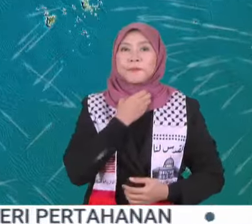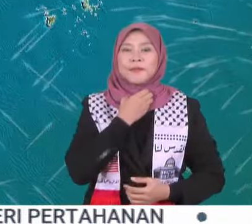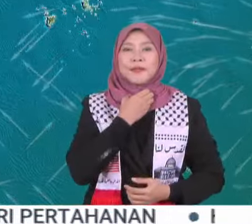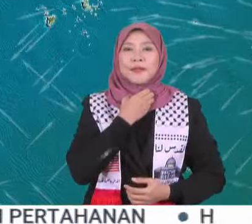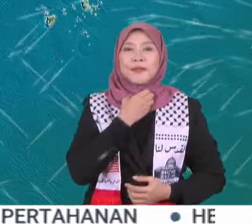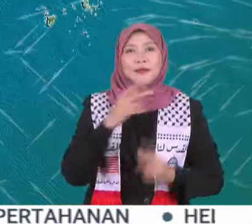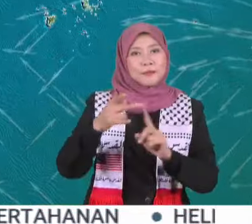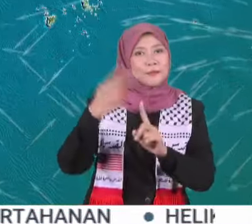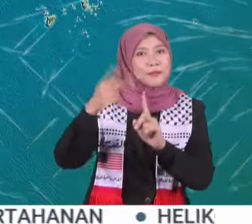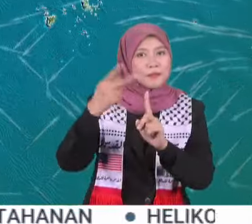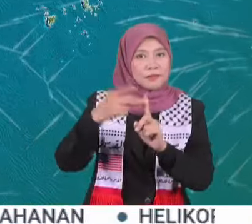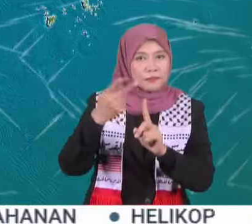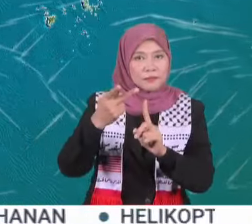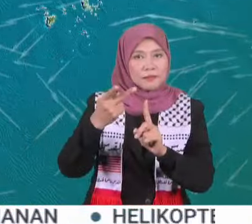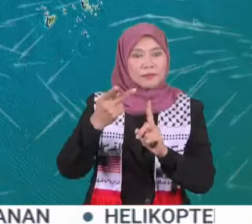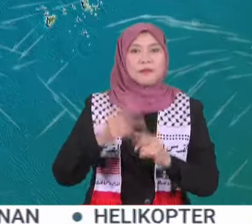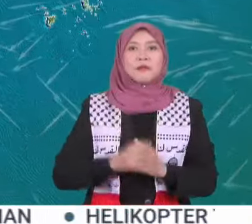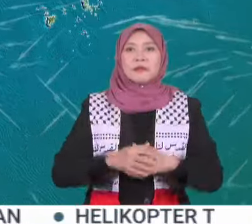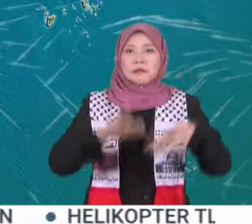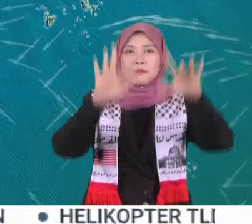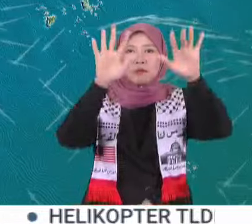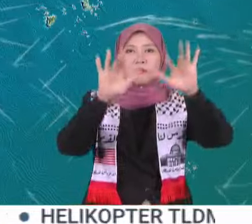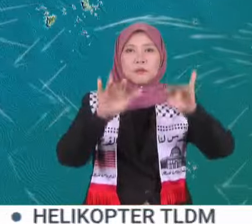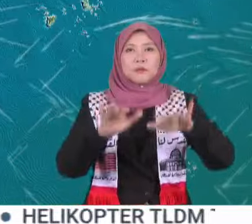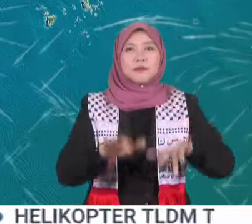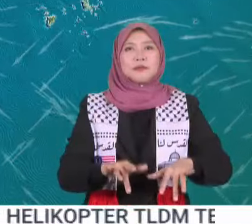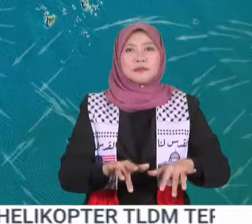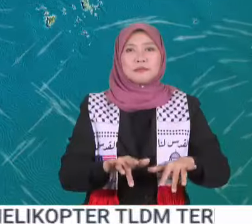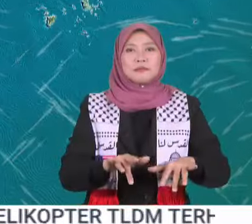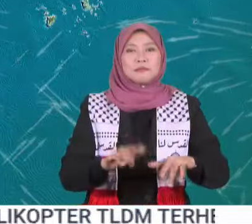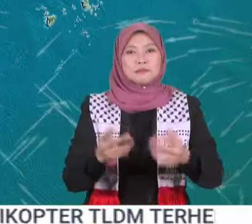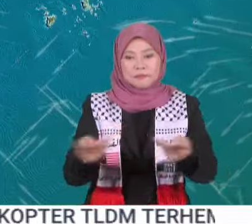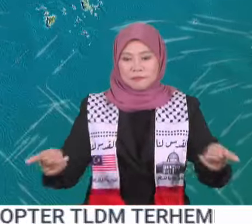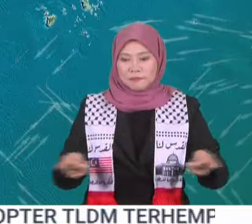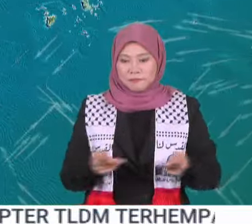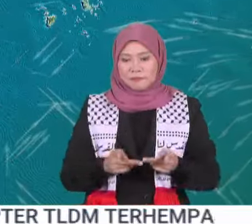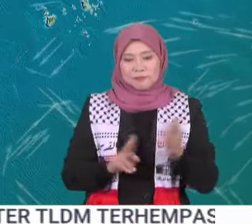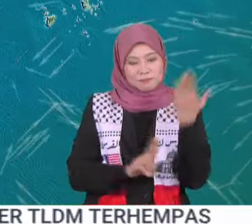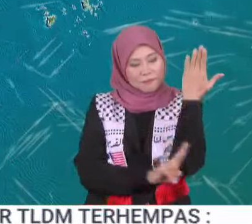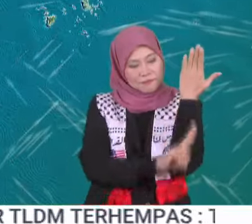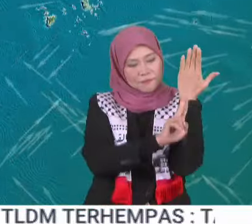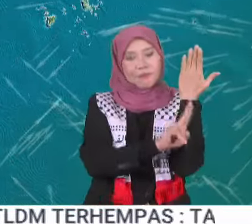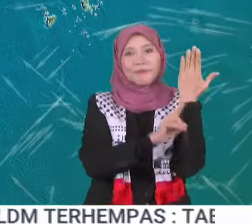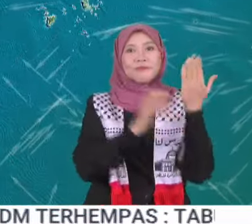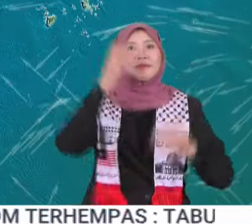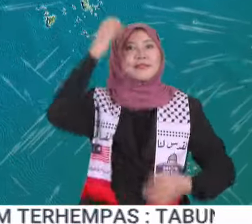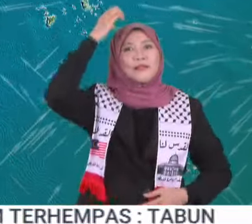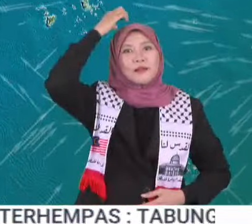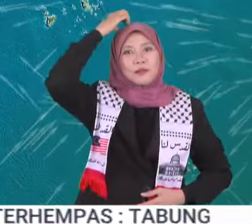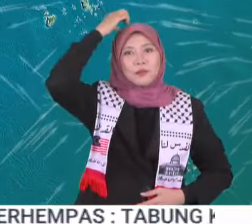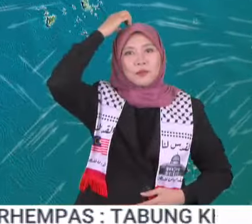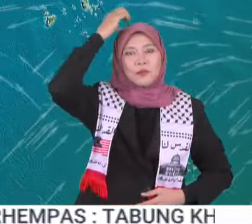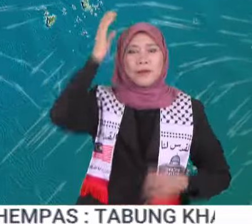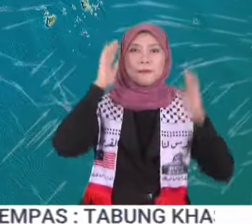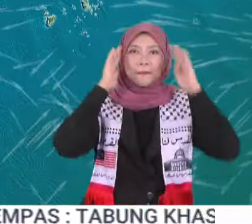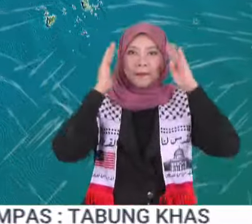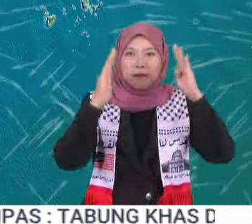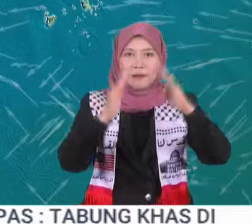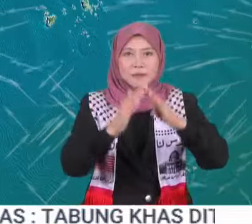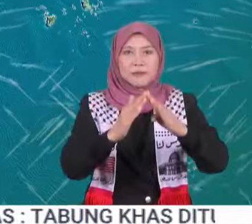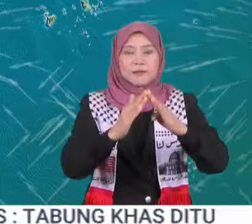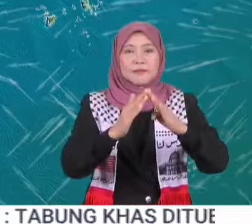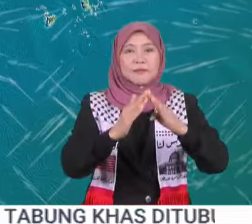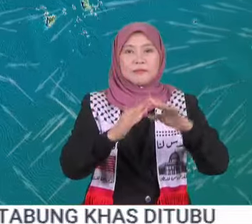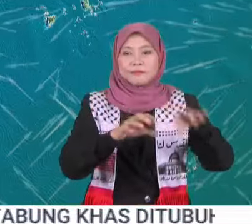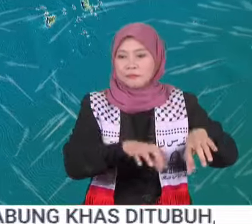dan juga Pulau Pinang. Juga hujan turut dicerap pada ketika ini melibatkan kawasan di sekitar utara negeri Selangor, pedalaman negeri Pahang dan juga